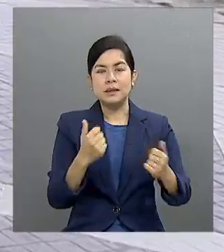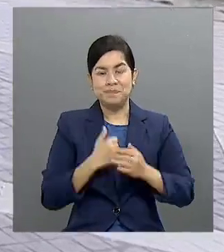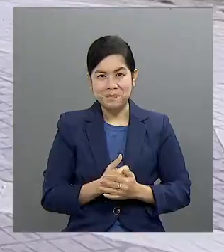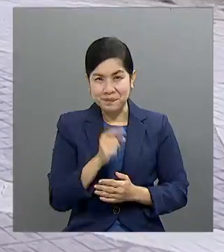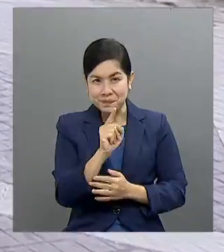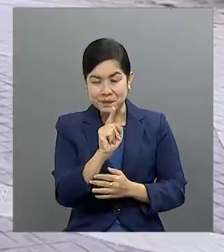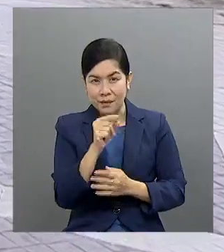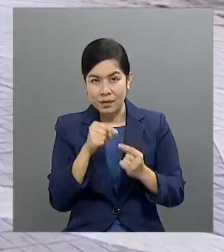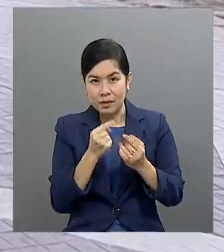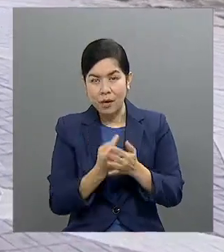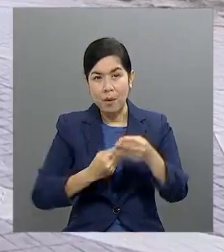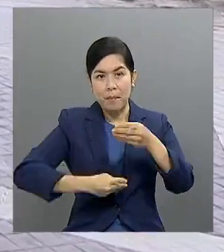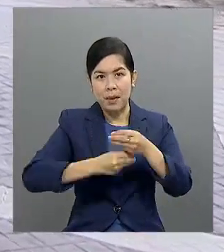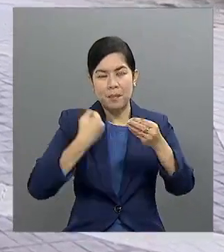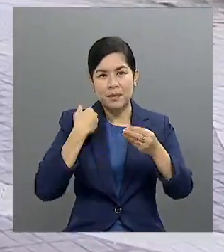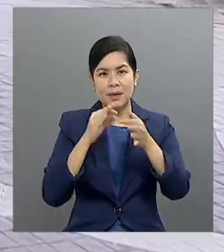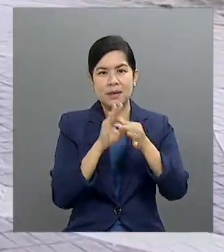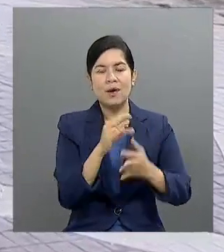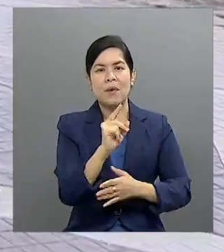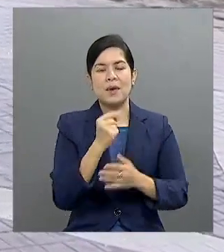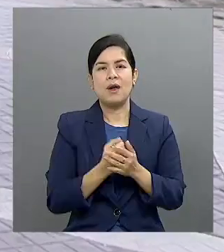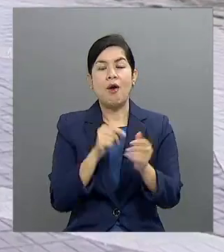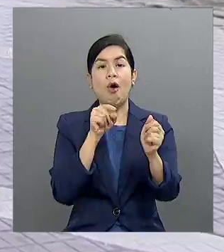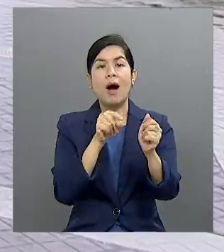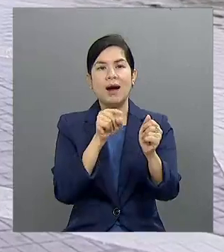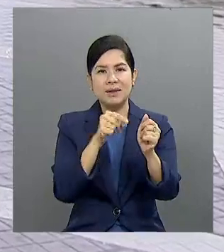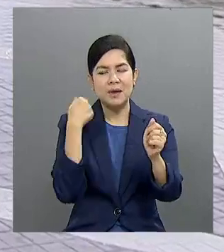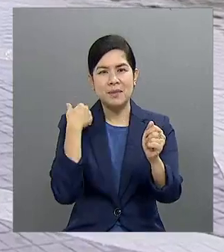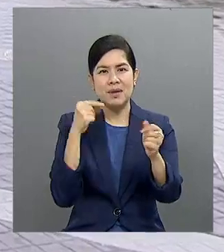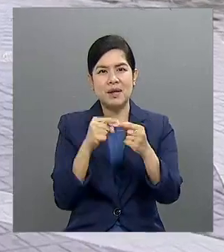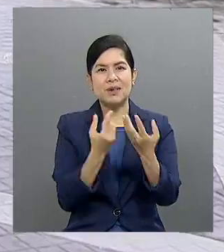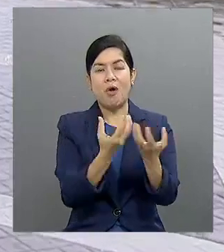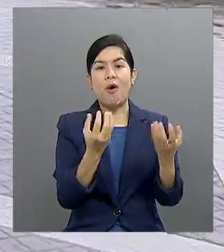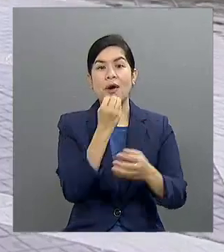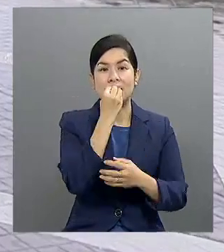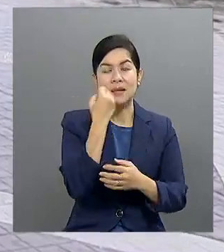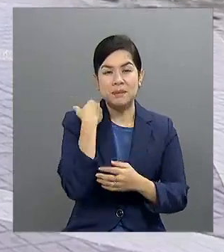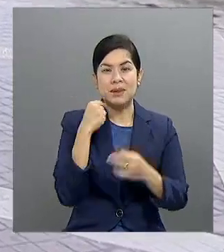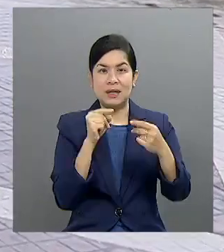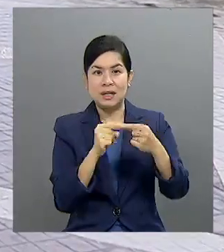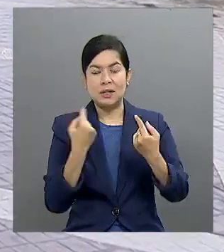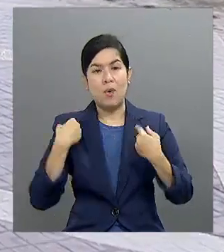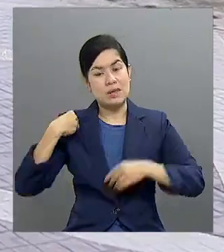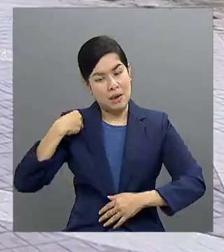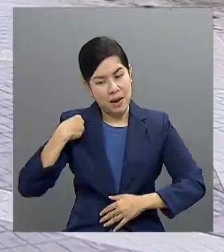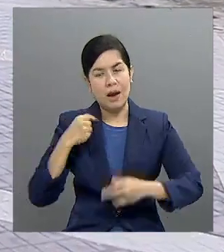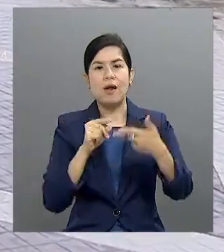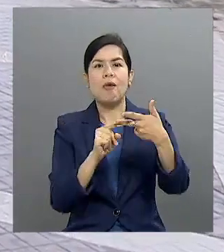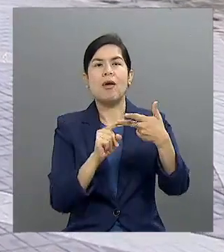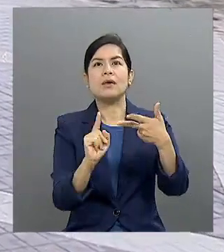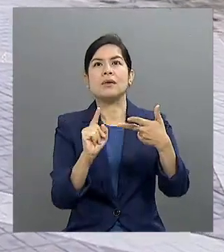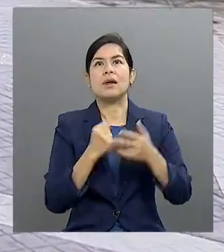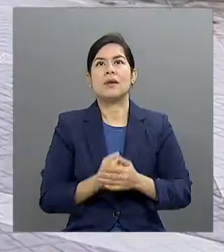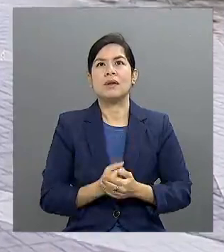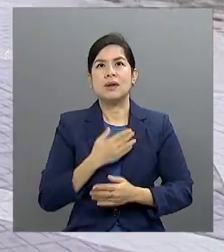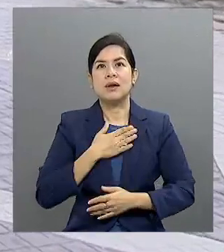มณ ์อ้วน ไม่ใช่สิ โอ้ไม่ใช่สิ เหรอวันนี้ต้องบอกเลยว่ากะทิเนี่ยเป็นคนที่มาอยู่ภูเก็ตใน